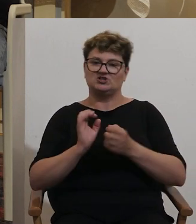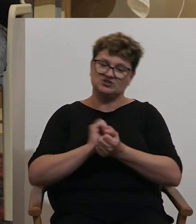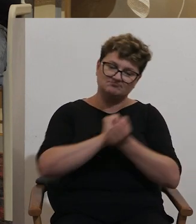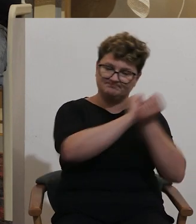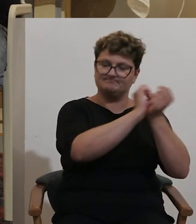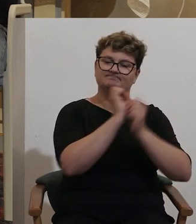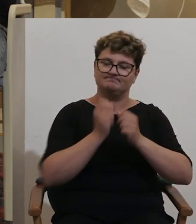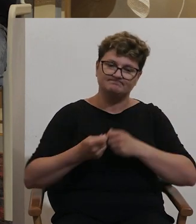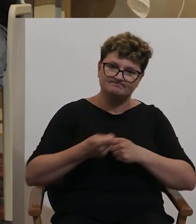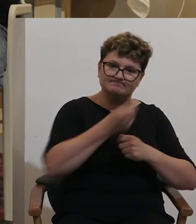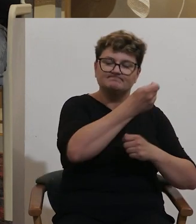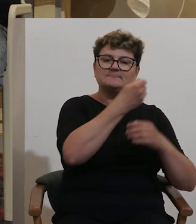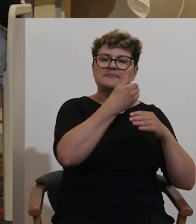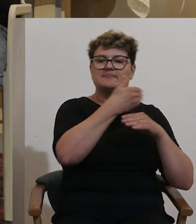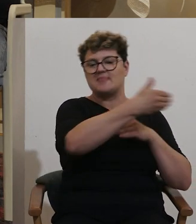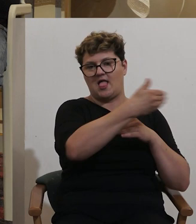wywieziono go